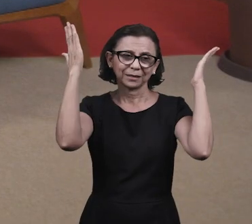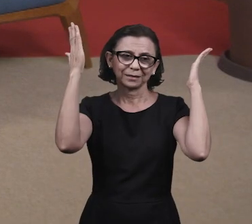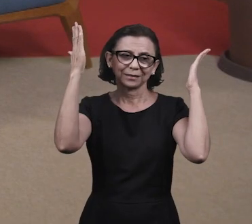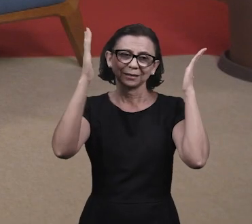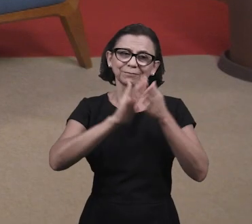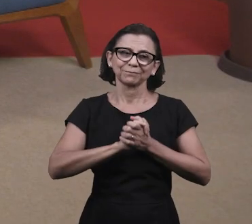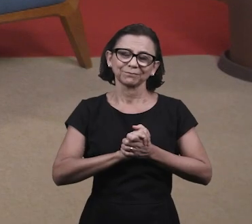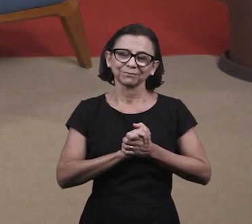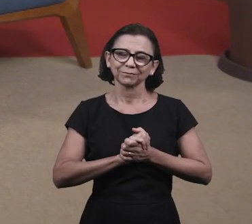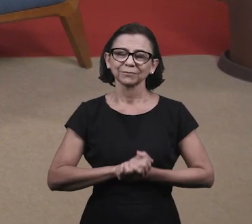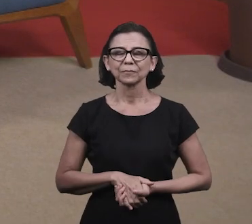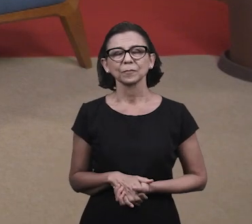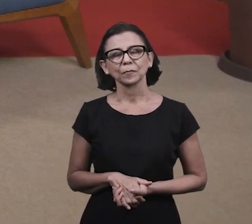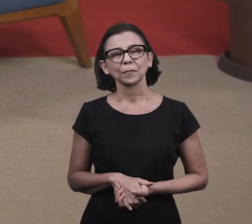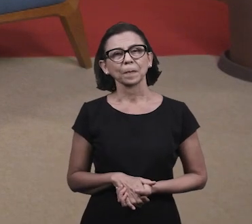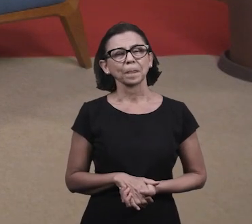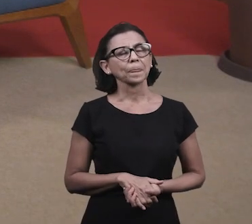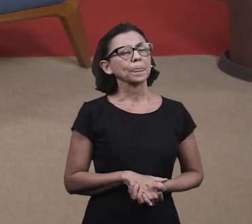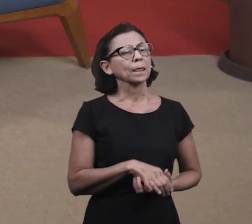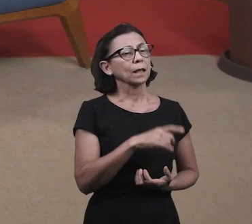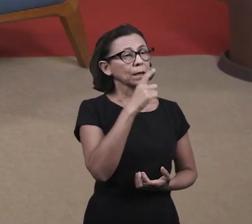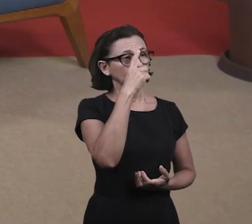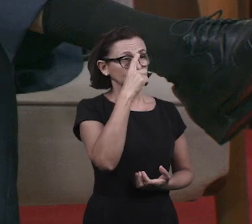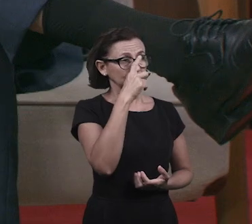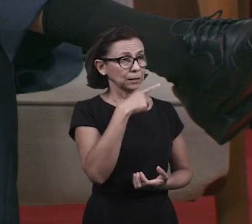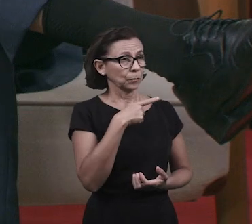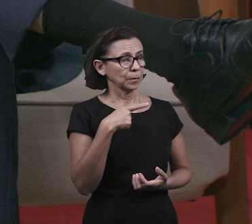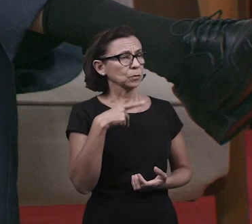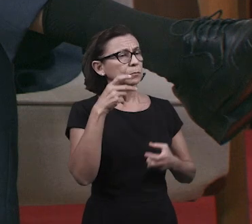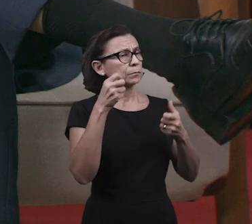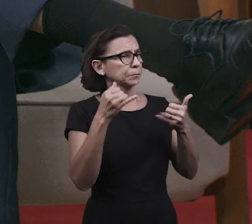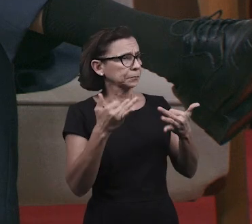cela? Bien-aimé,